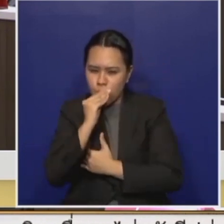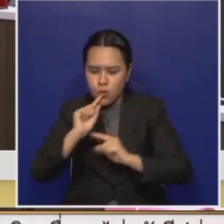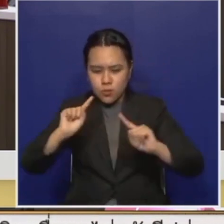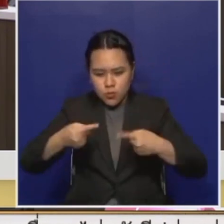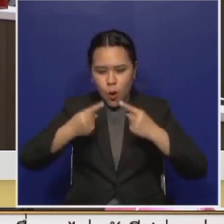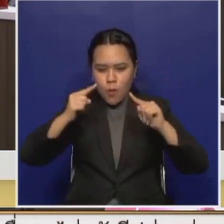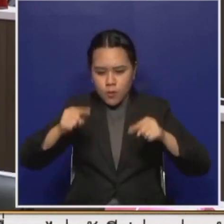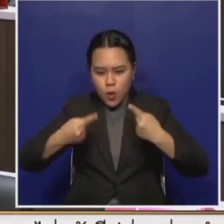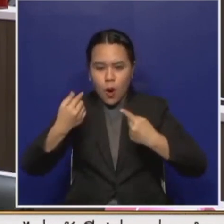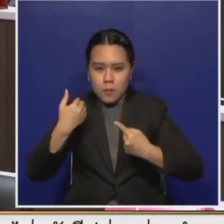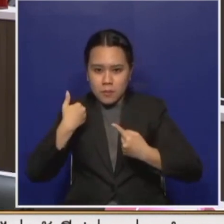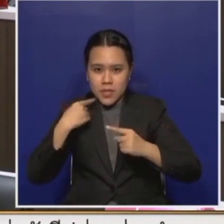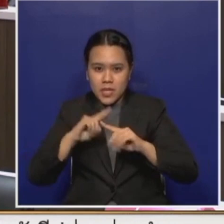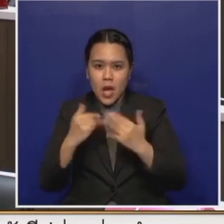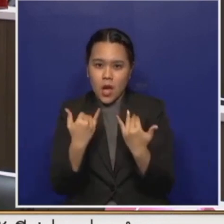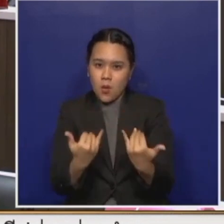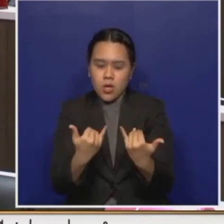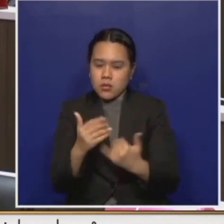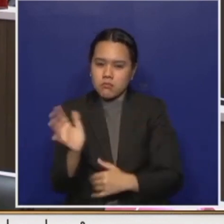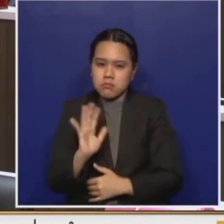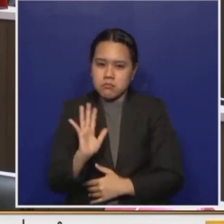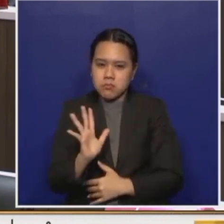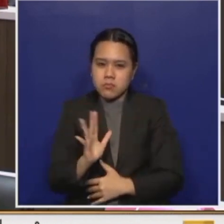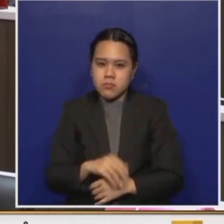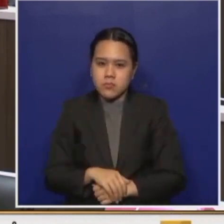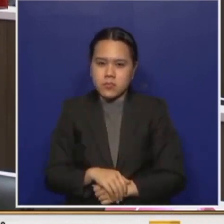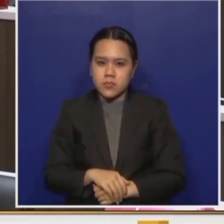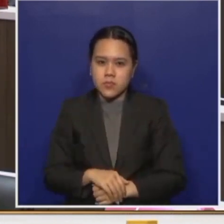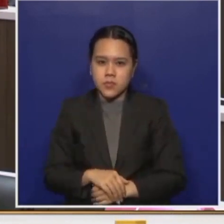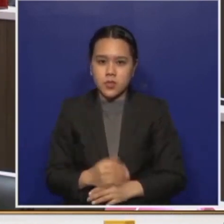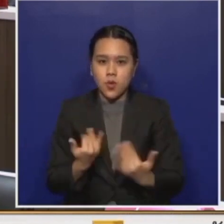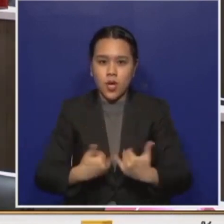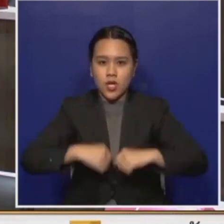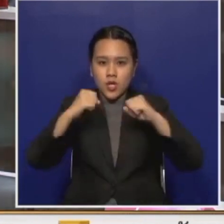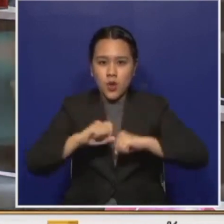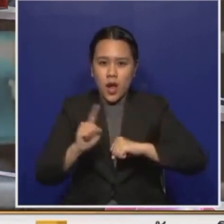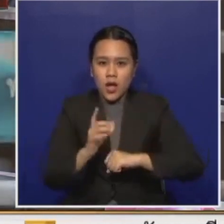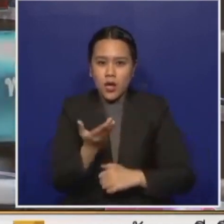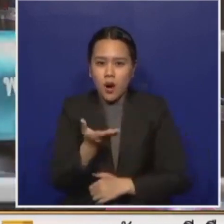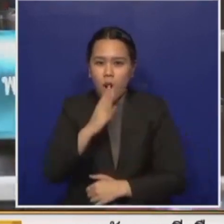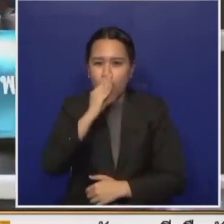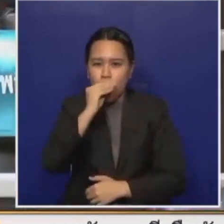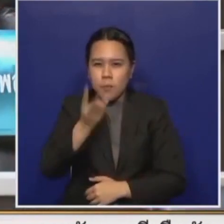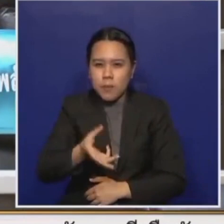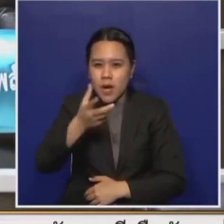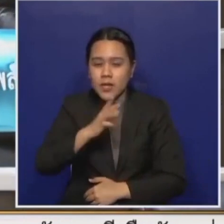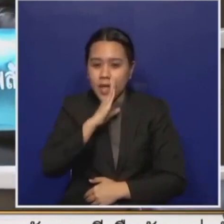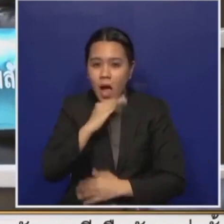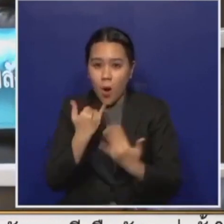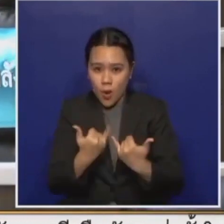เวนแตวันนี้นะครับเวนแต่วนนี้ที่มข้อตกลงว่าขอใหใช้เวลาน้ทสุถาอยากจบวัี้เนี่ย